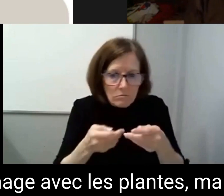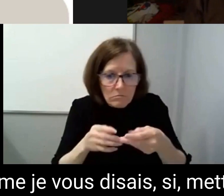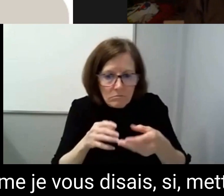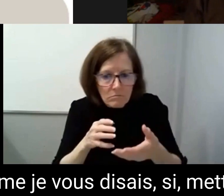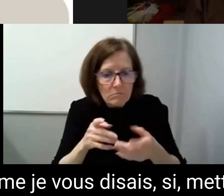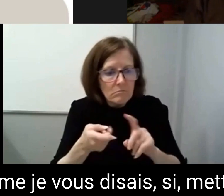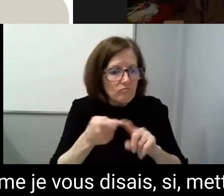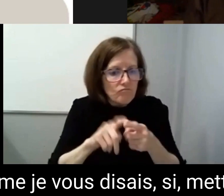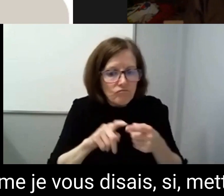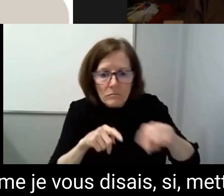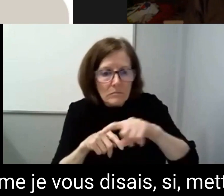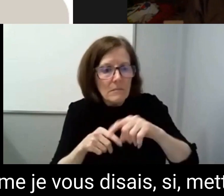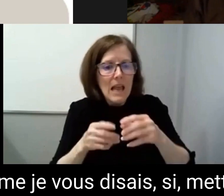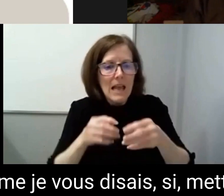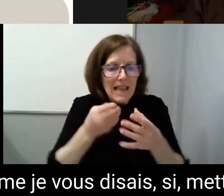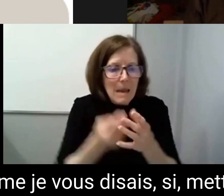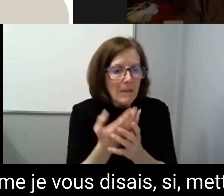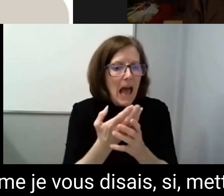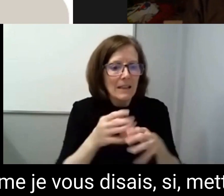les arbustes.